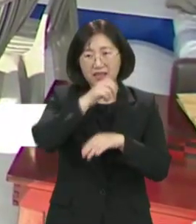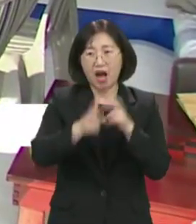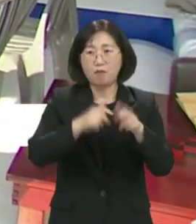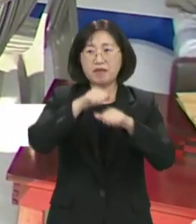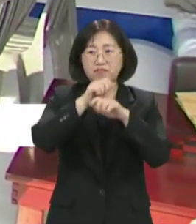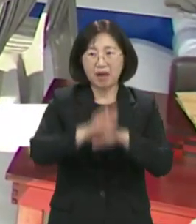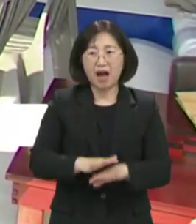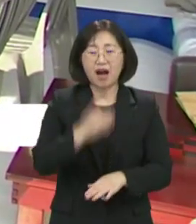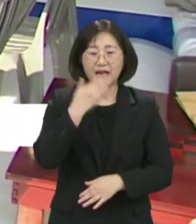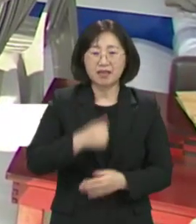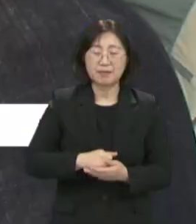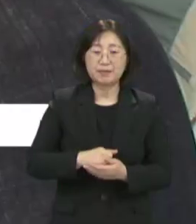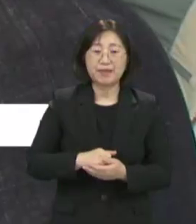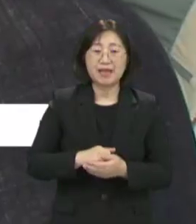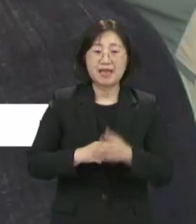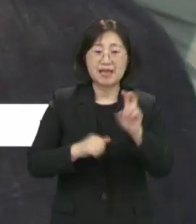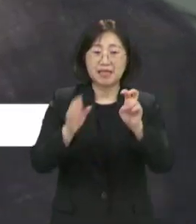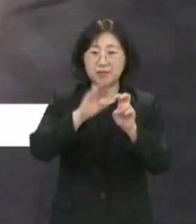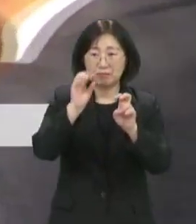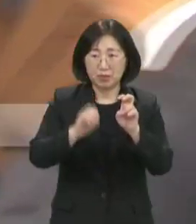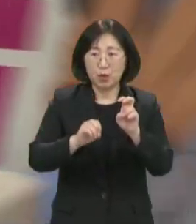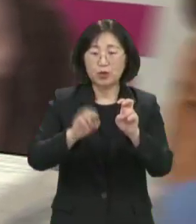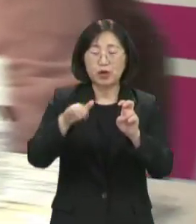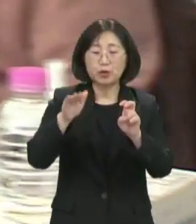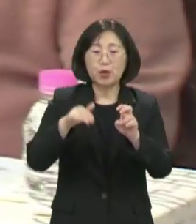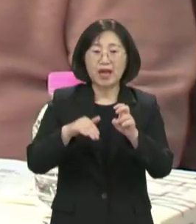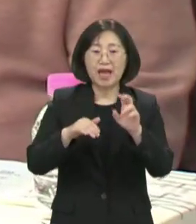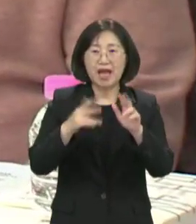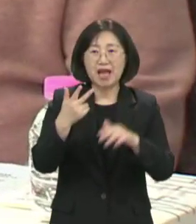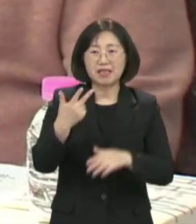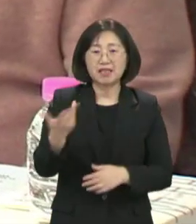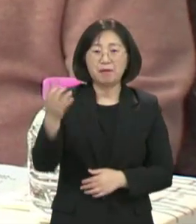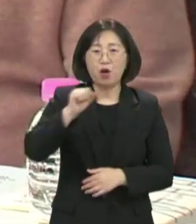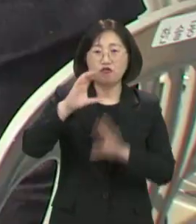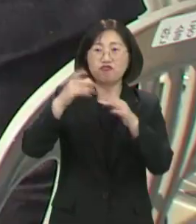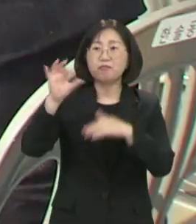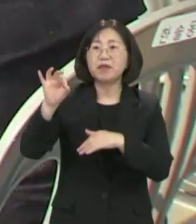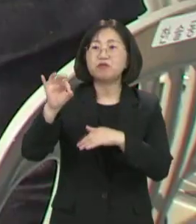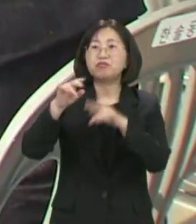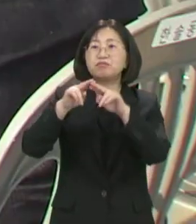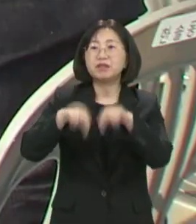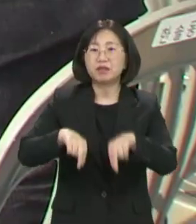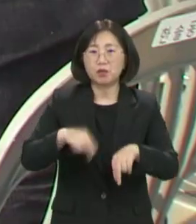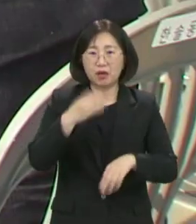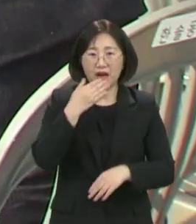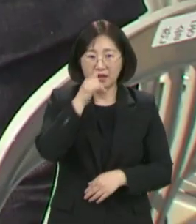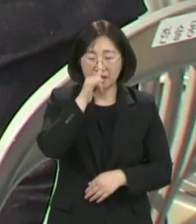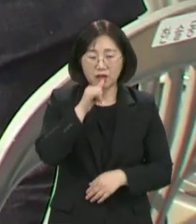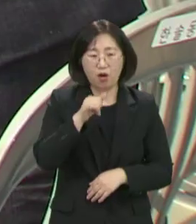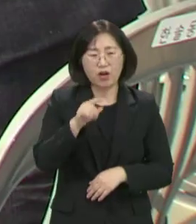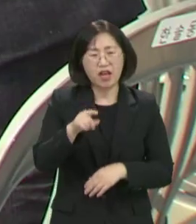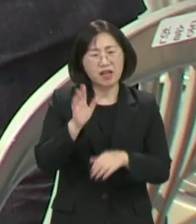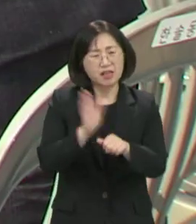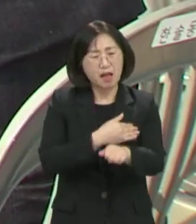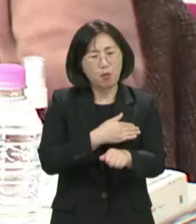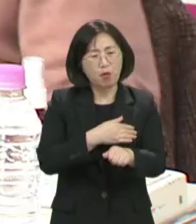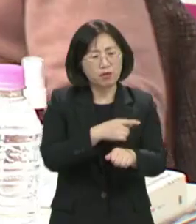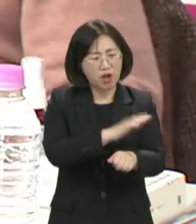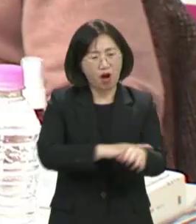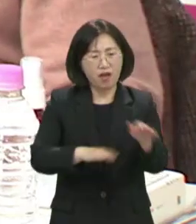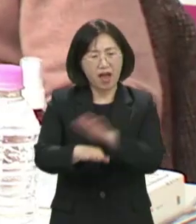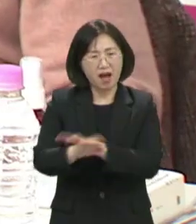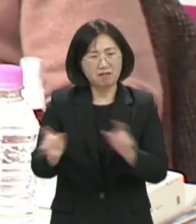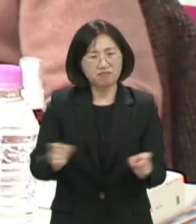총사업비 20%가량인 77억 원가량의 국비 지원도 무산될 가능성이 커 이를 둘러싼 여야의 책임론도 커질